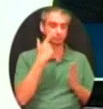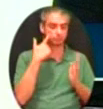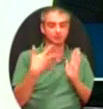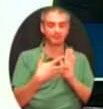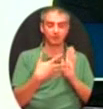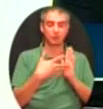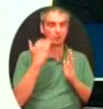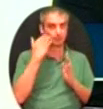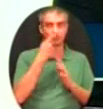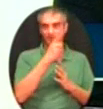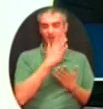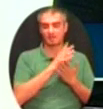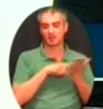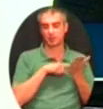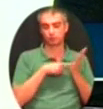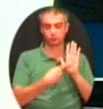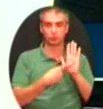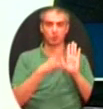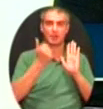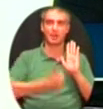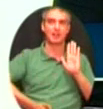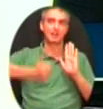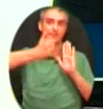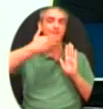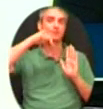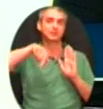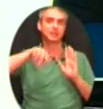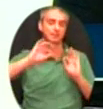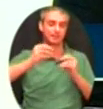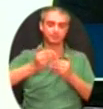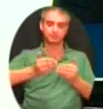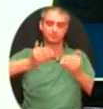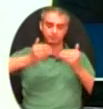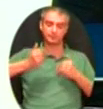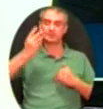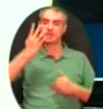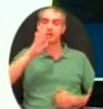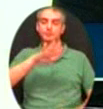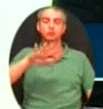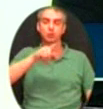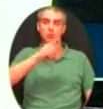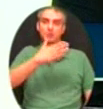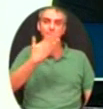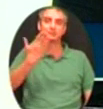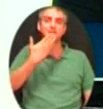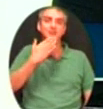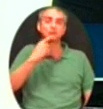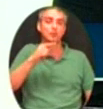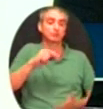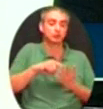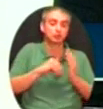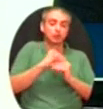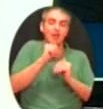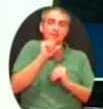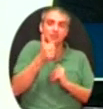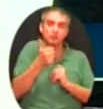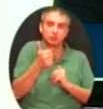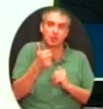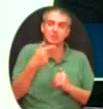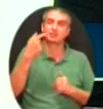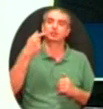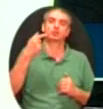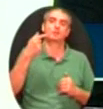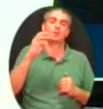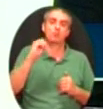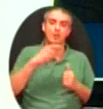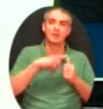על ידי האמריקנים והוצגו גם לבחירים כאן בישראל, זה באמת היפרדות מארבע שכונות במזרח ירושלים כשלב ראשון. ג'בל